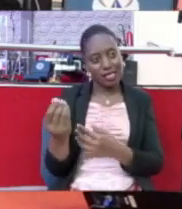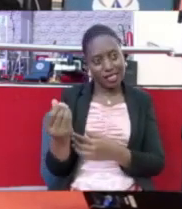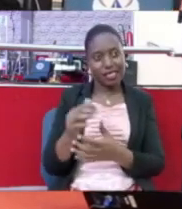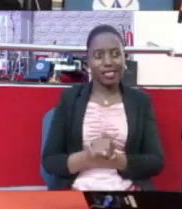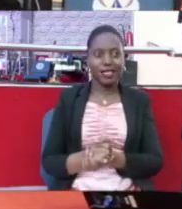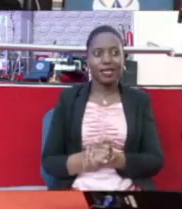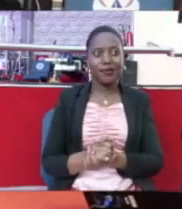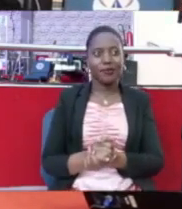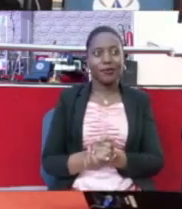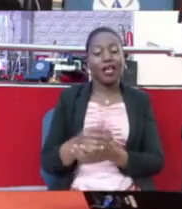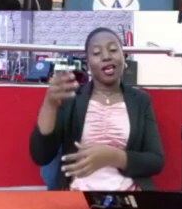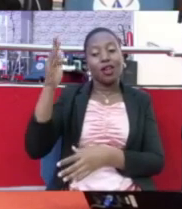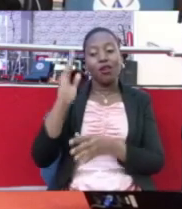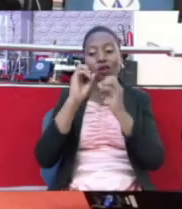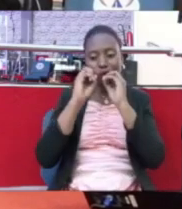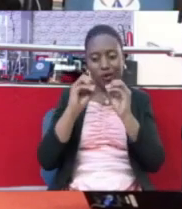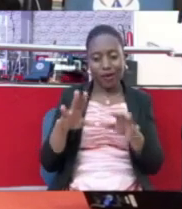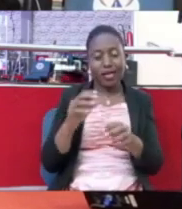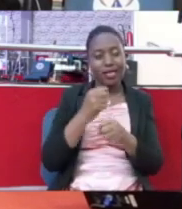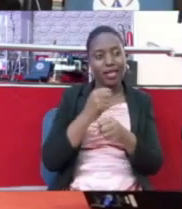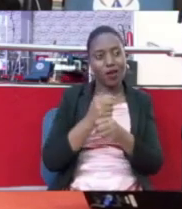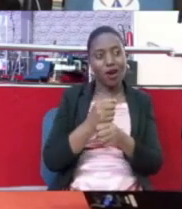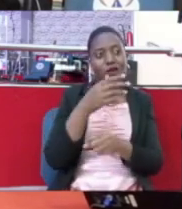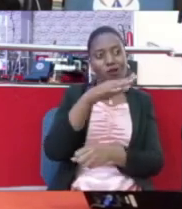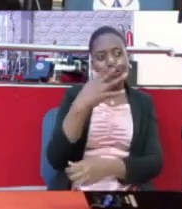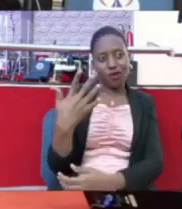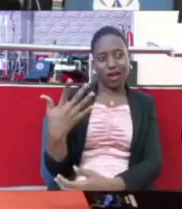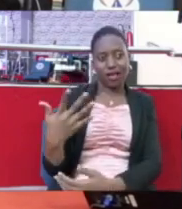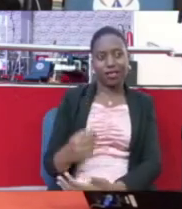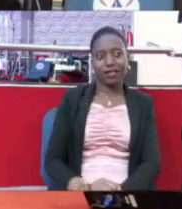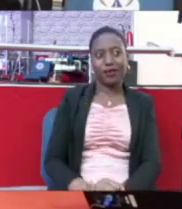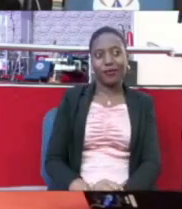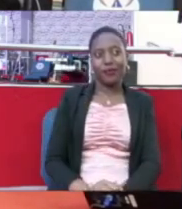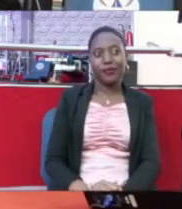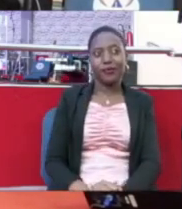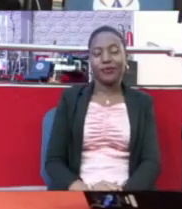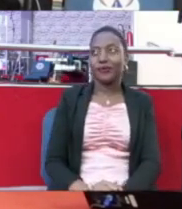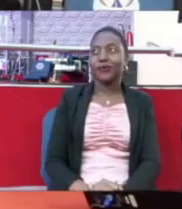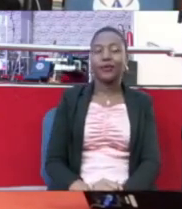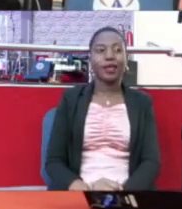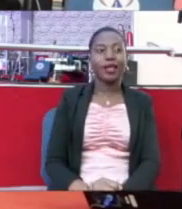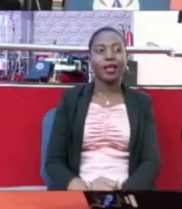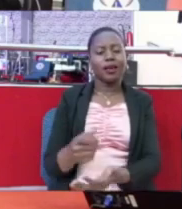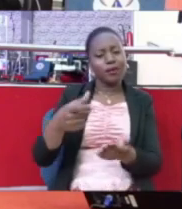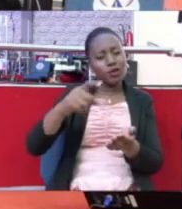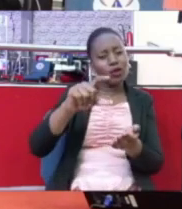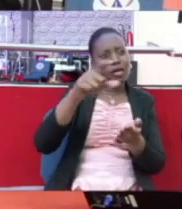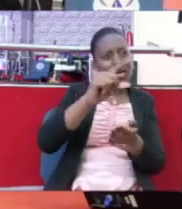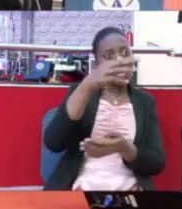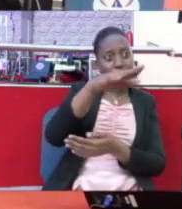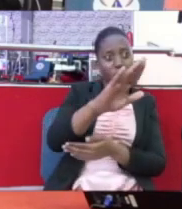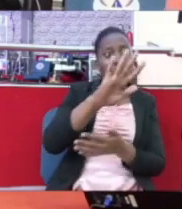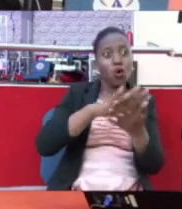20. And God will bless the work of your hands. Na Mungu atabariki kazi ya mikono yako. Increase your network and